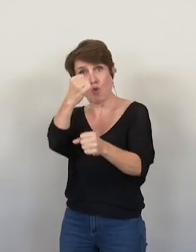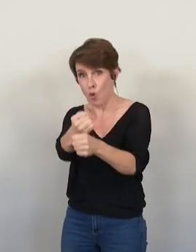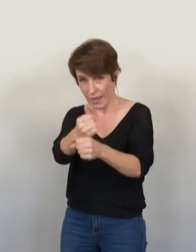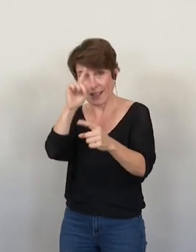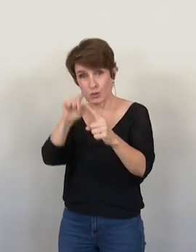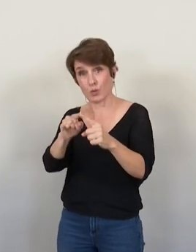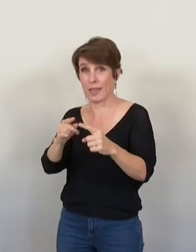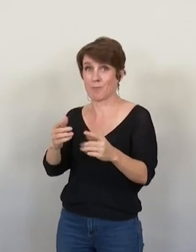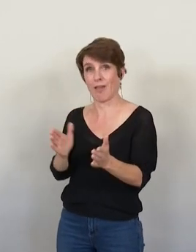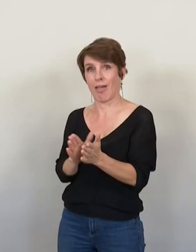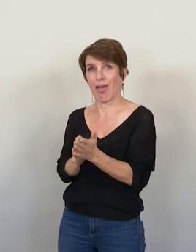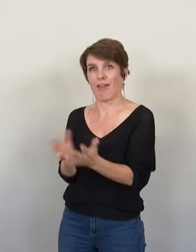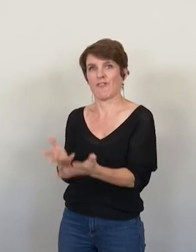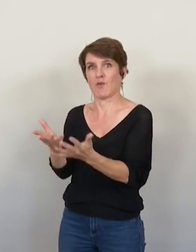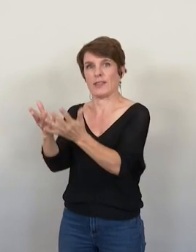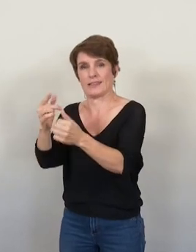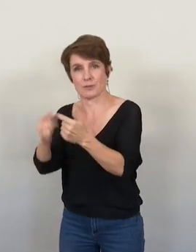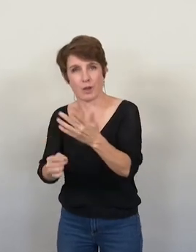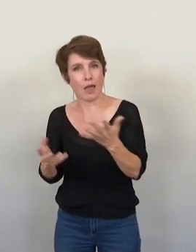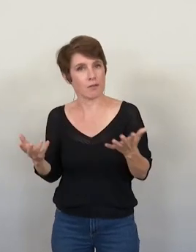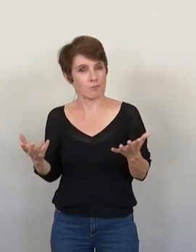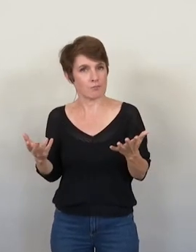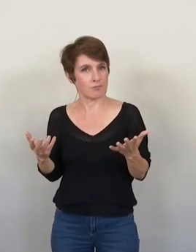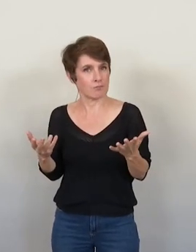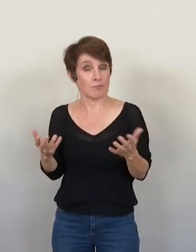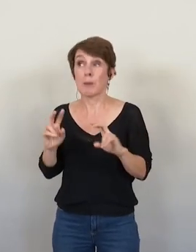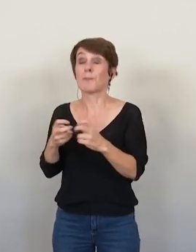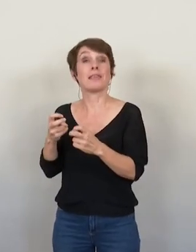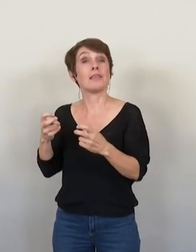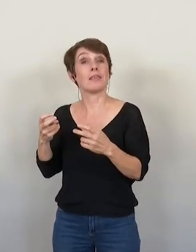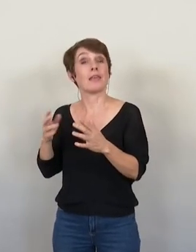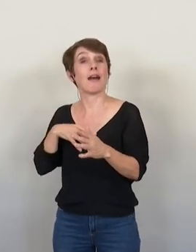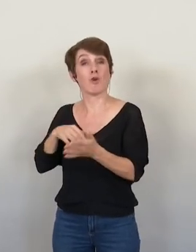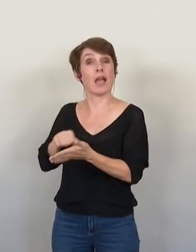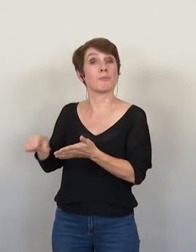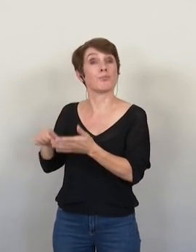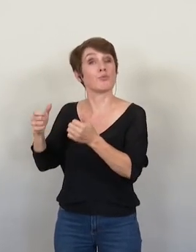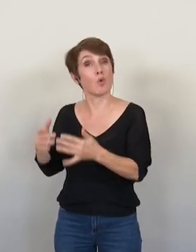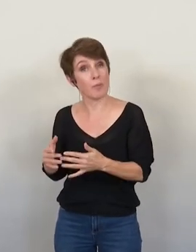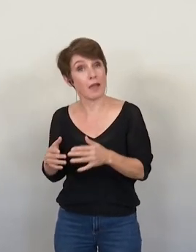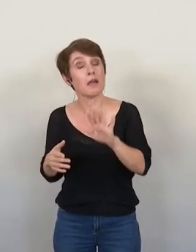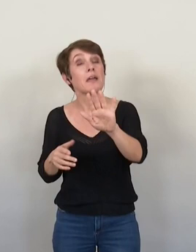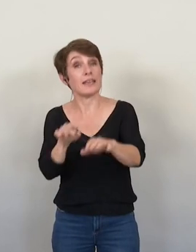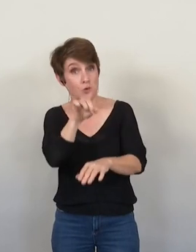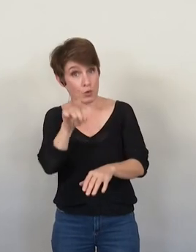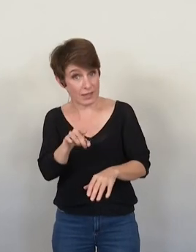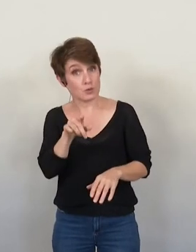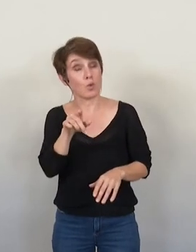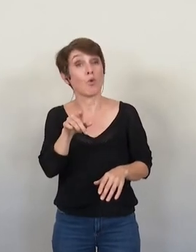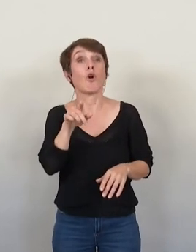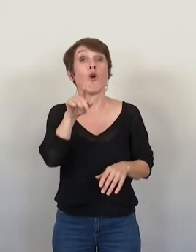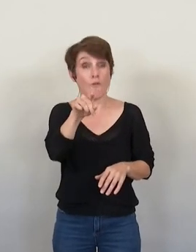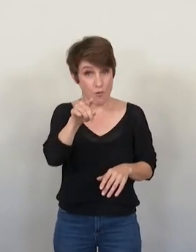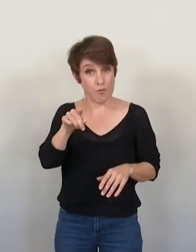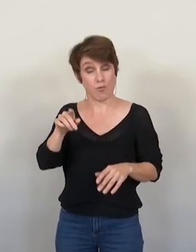voudrions savoir si vous avez pris la décision de rembourser les frais d'avocat que vous aviez fait